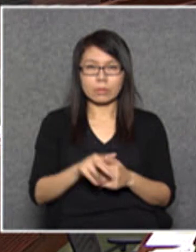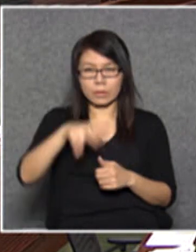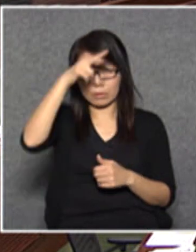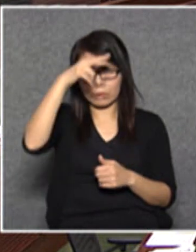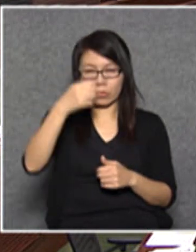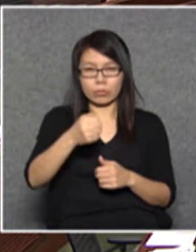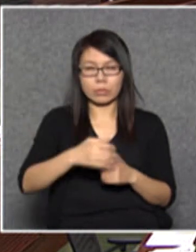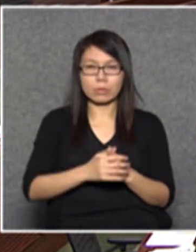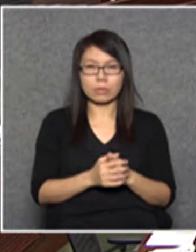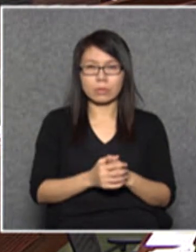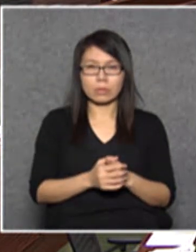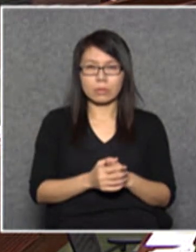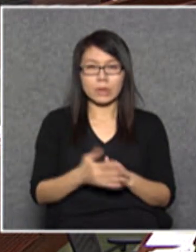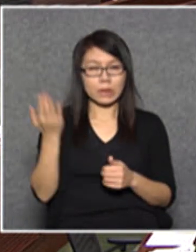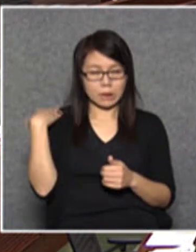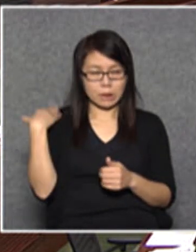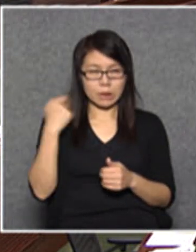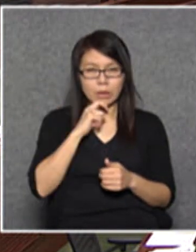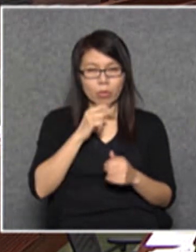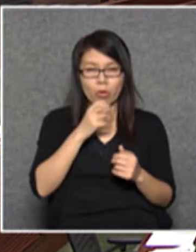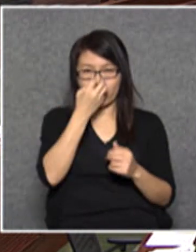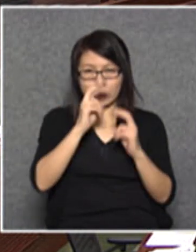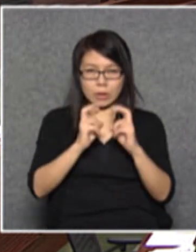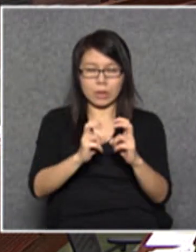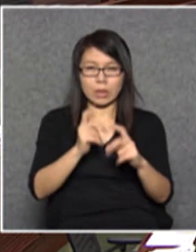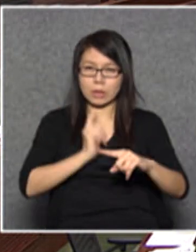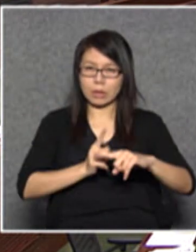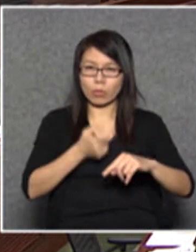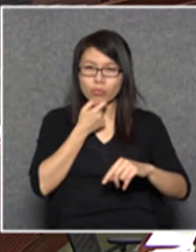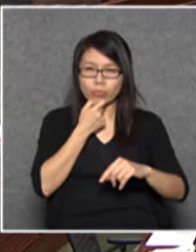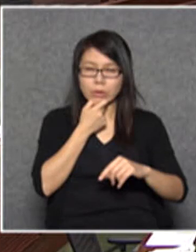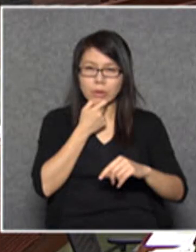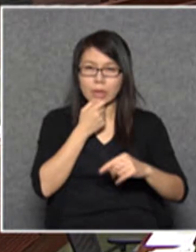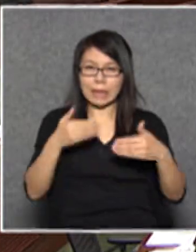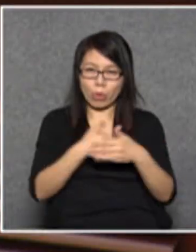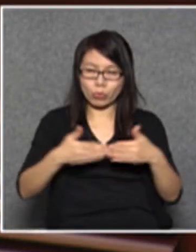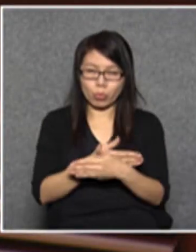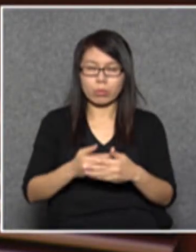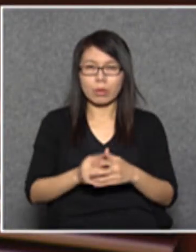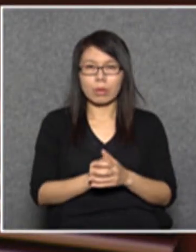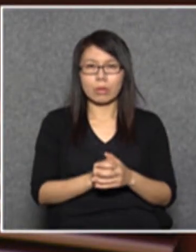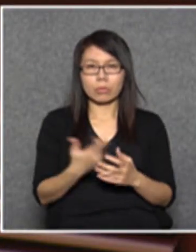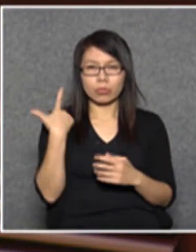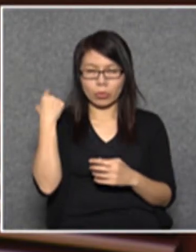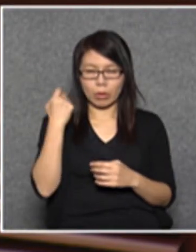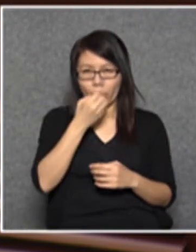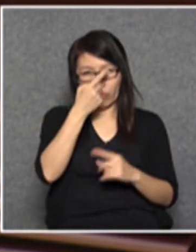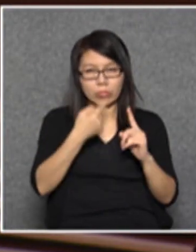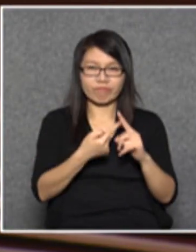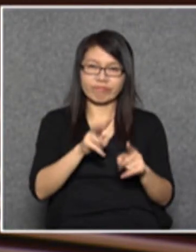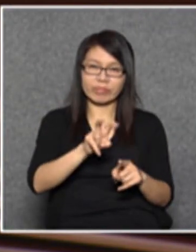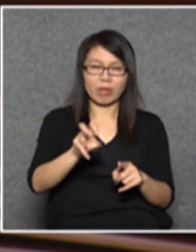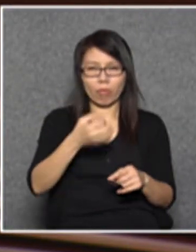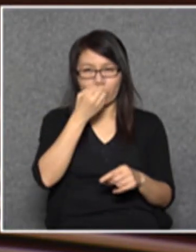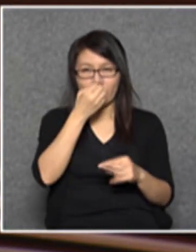官，曾經何時港鐵是市民十分欣賞的公共交通機構，但是近年市民對港